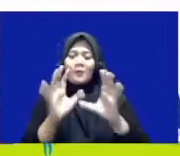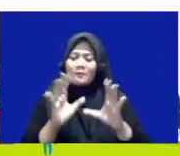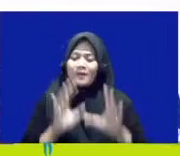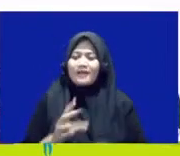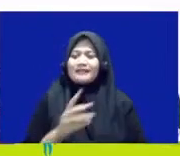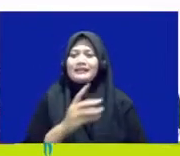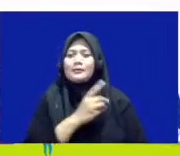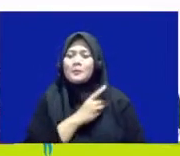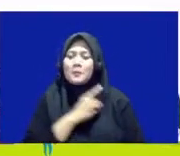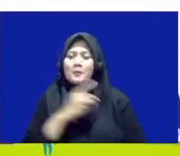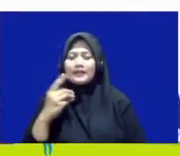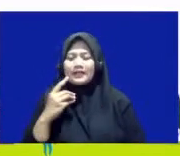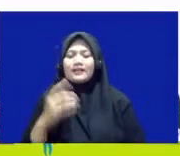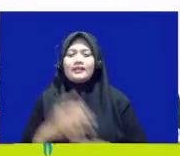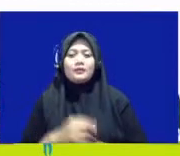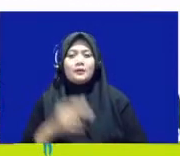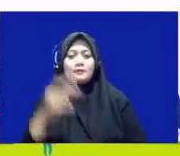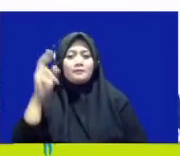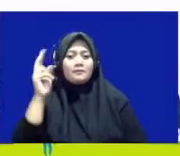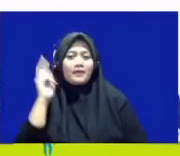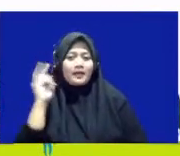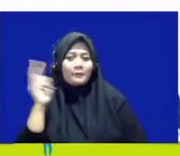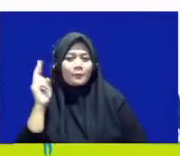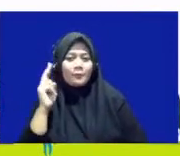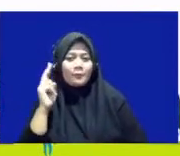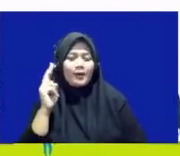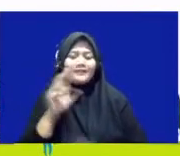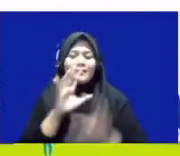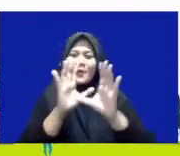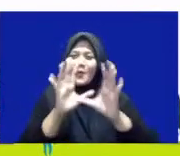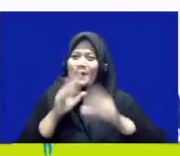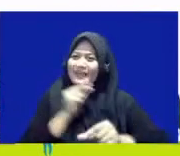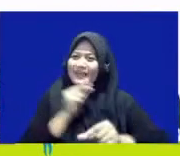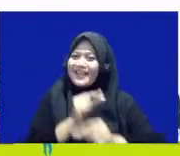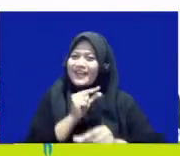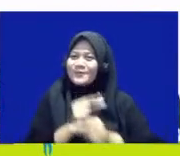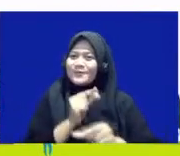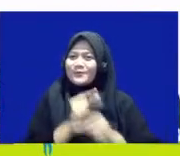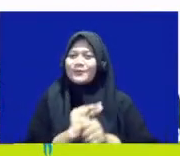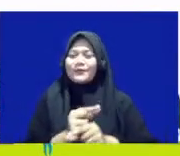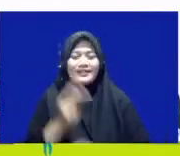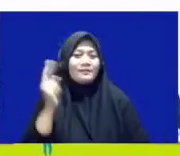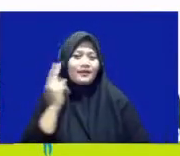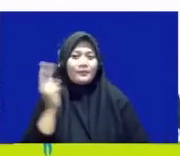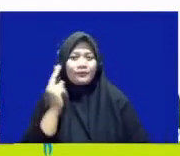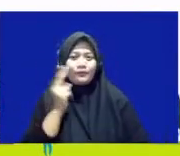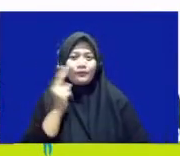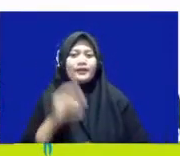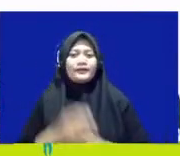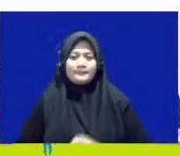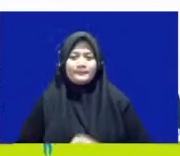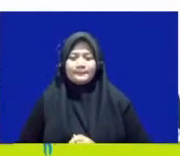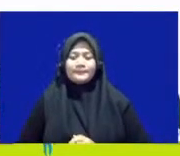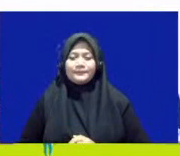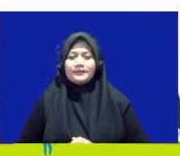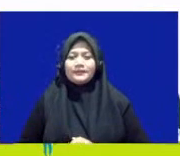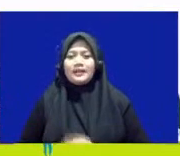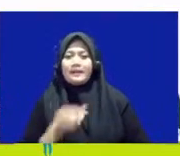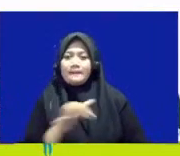perempuan. Banyak guru di Tagana itu dari perempuan. Semua ikut serta dengan pelanggan bencana